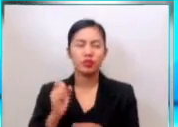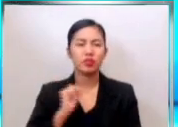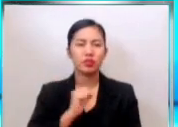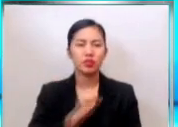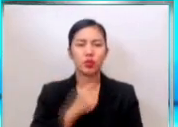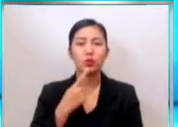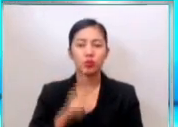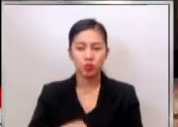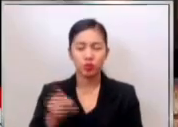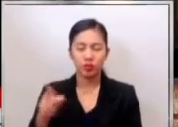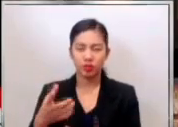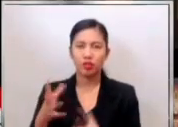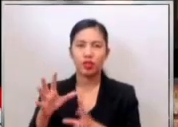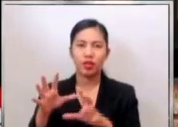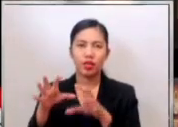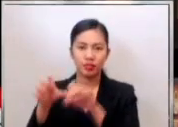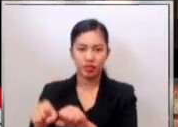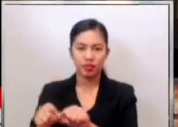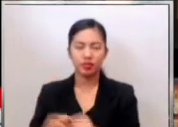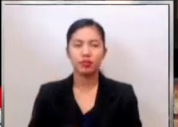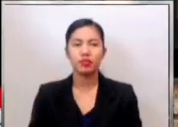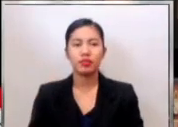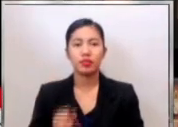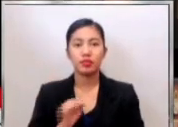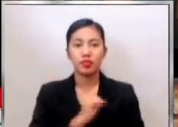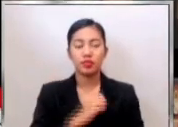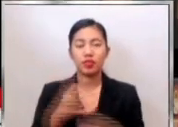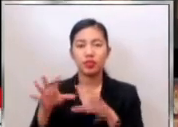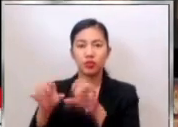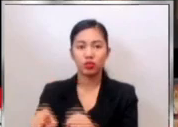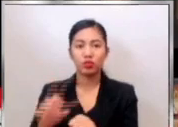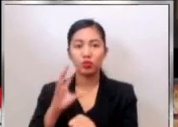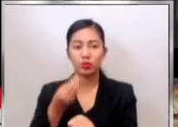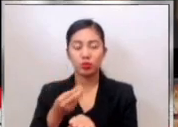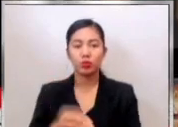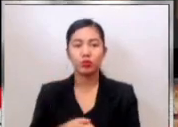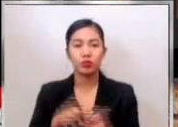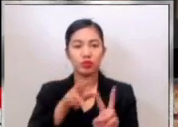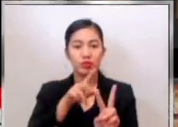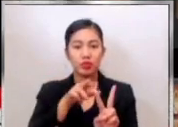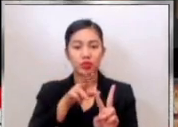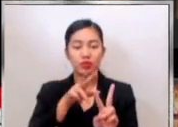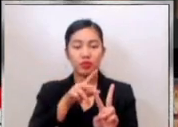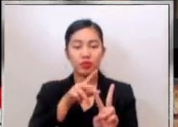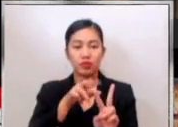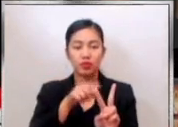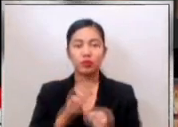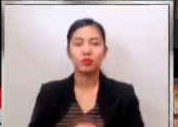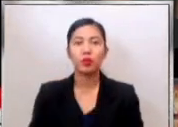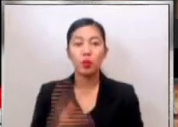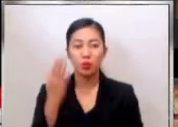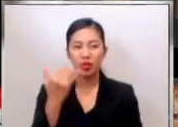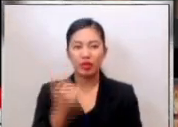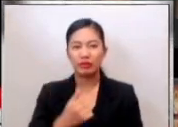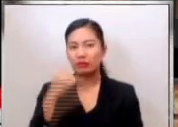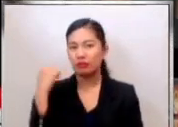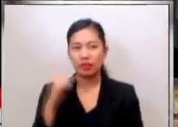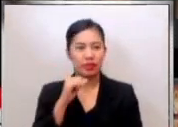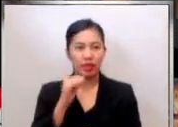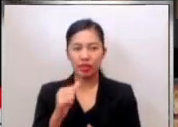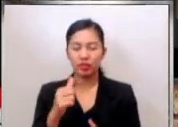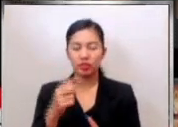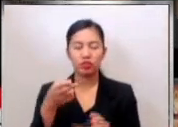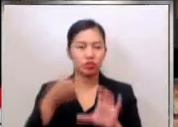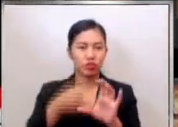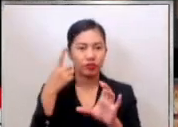kumpanya. Pinaaresto ng Senado sina Mohit at Twinkle Dargani dahil sa pagtanggi nila sa subpoena at hindi pagdala ng mga hinihinging dokumento ng